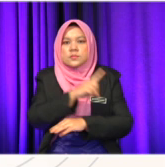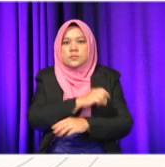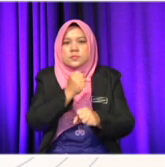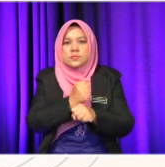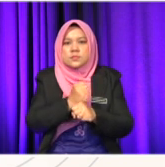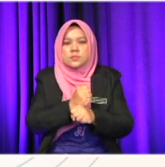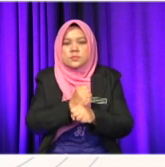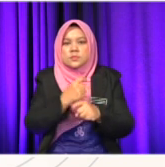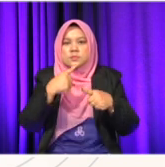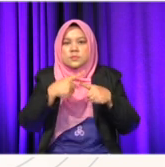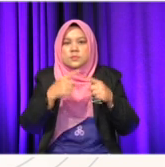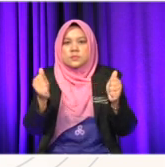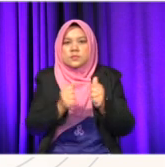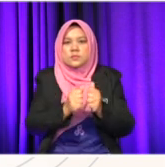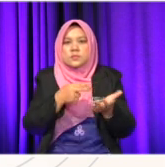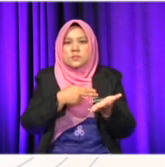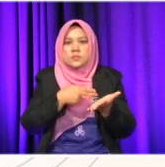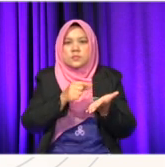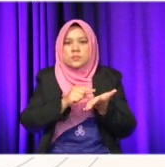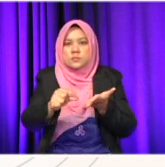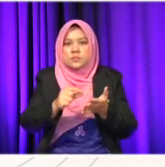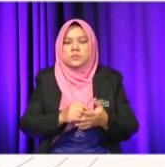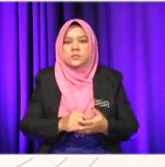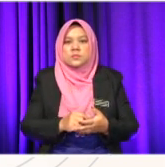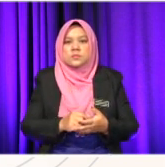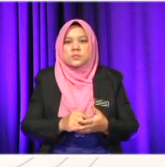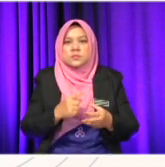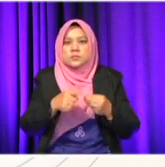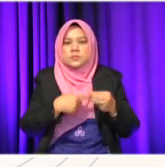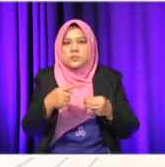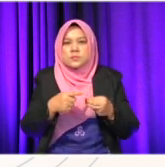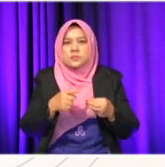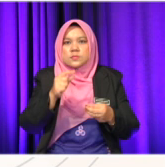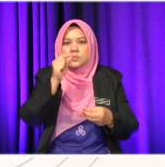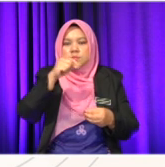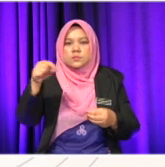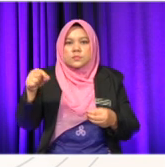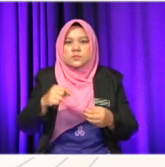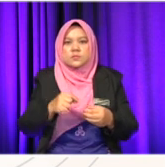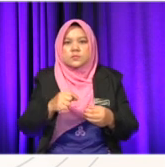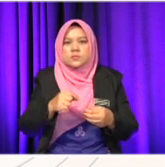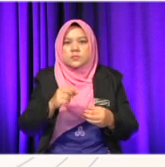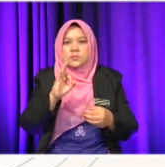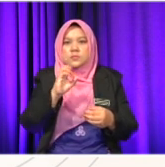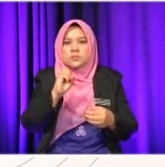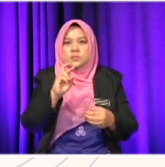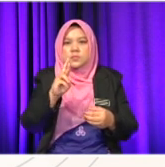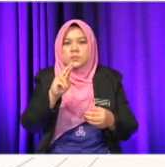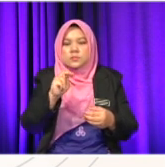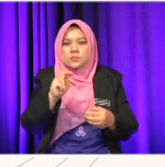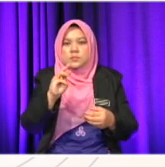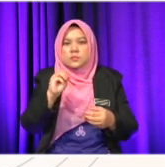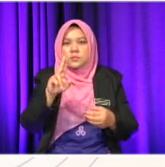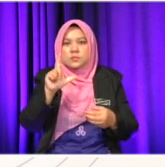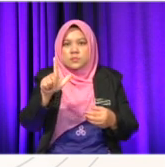Up harian mudah-mudahan dapat disoalan kalau berkaitan dengan perkiraan Tulislah family apa yang kamu belajar dalam ataupun